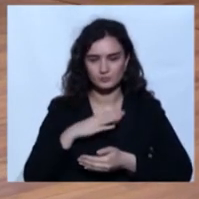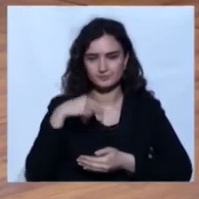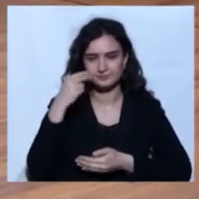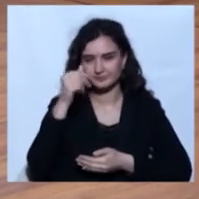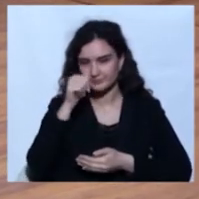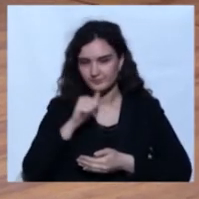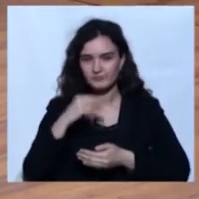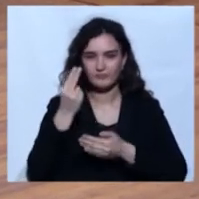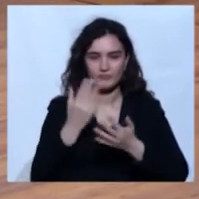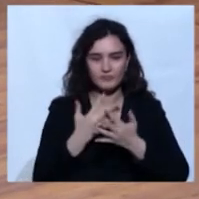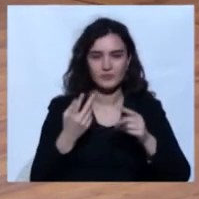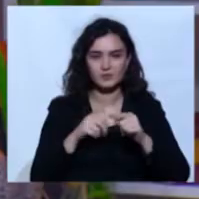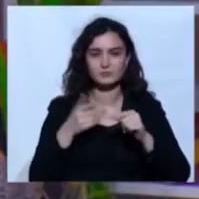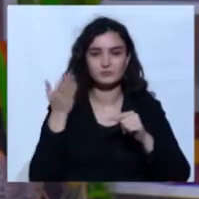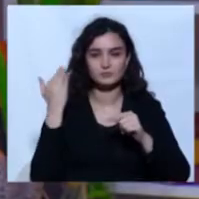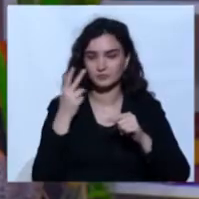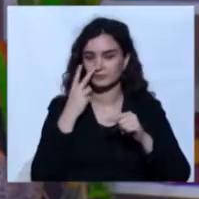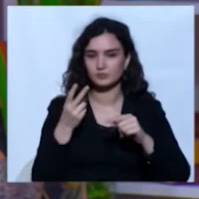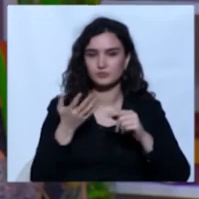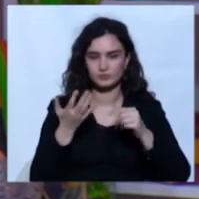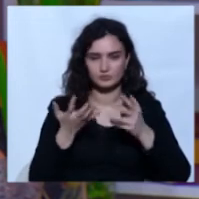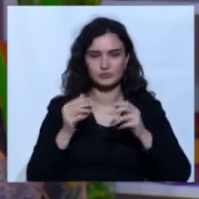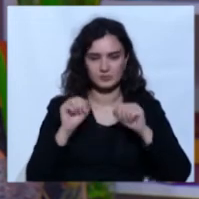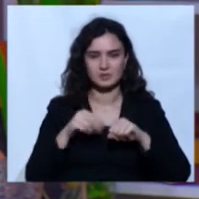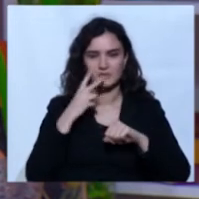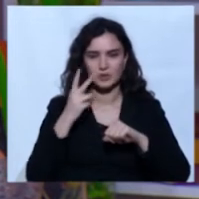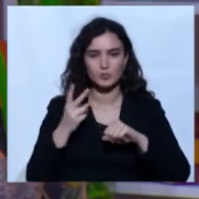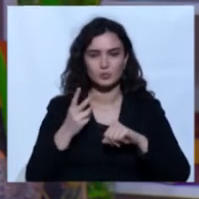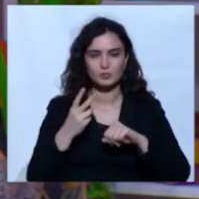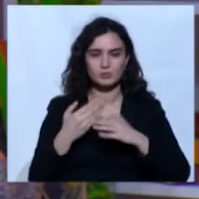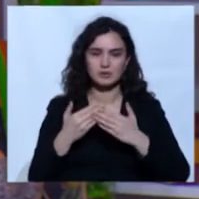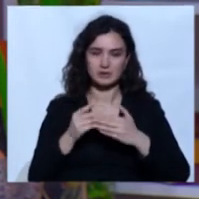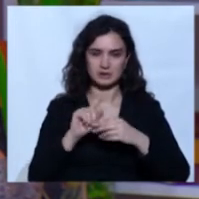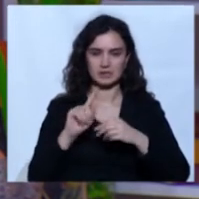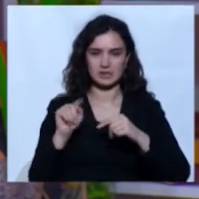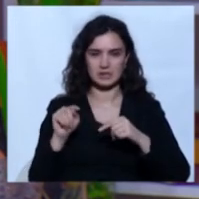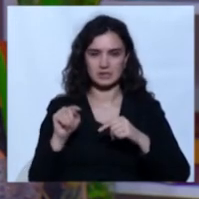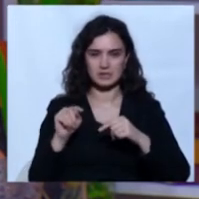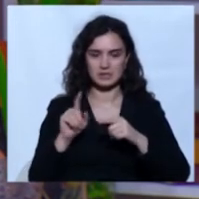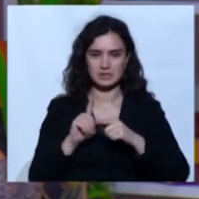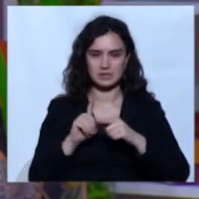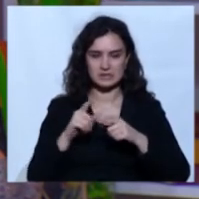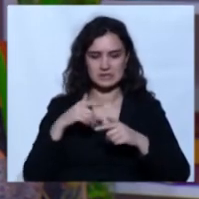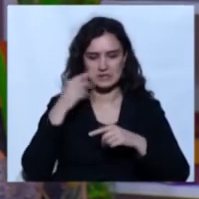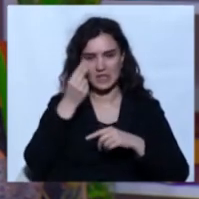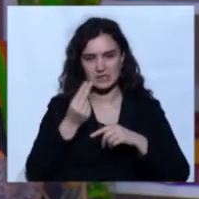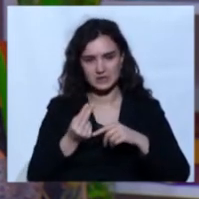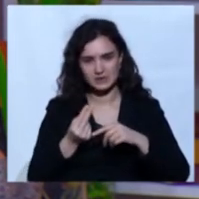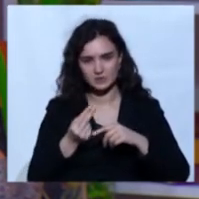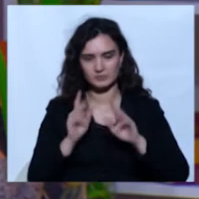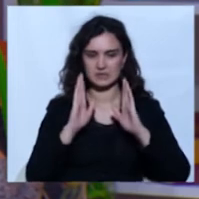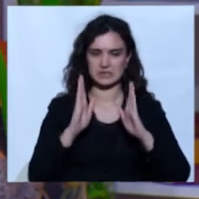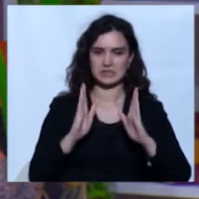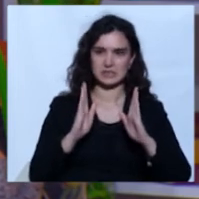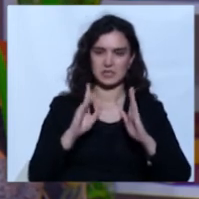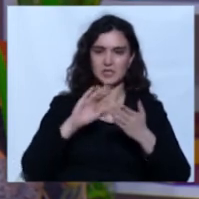ნახეთ, იქ შეიძლება დავინახოთ, რომ ვთქვათ, რაღაცა ზეთხედიდან არის დახატული, რაღაცა